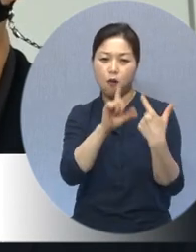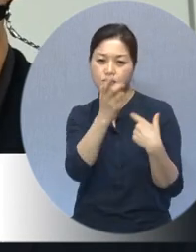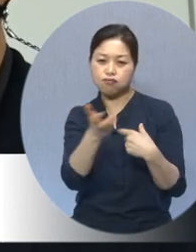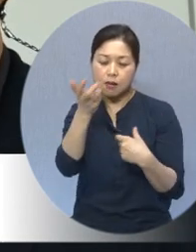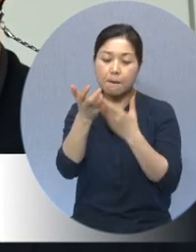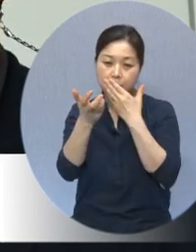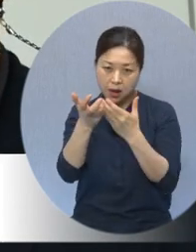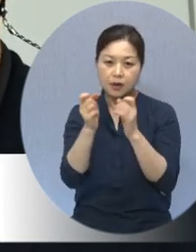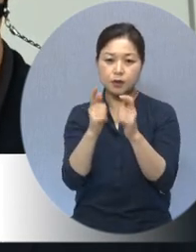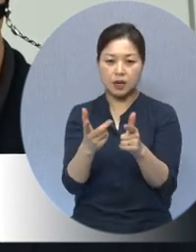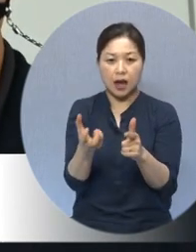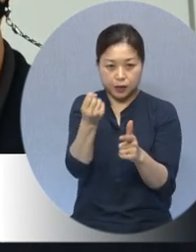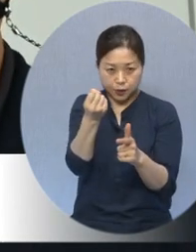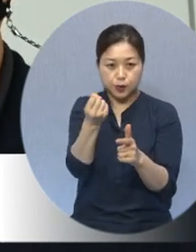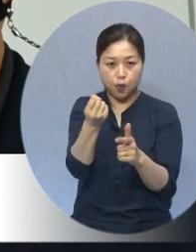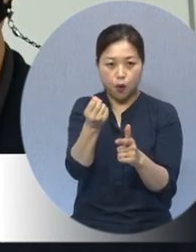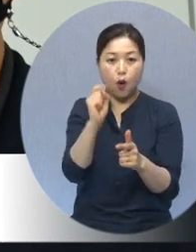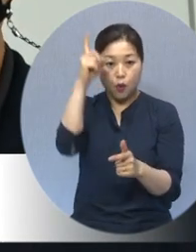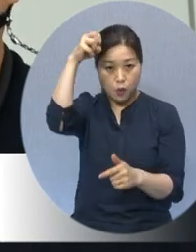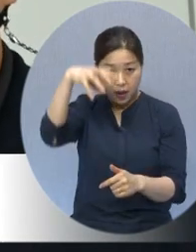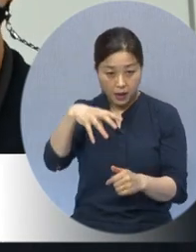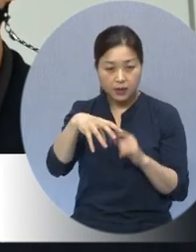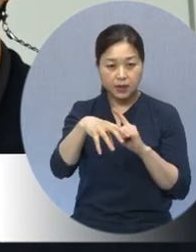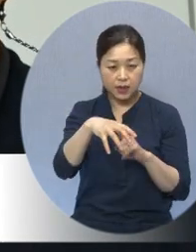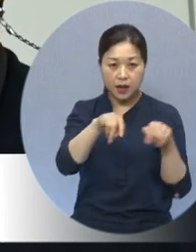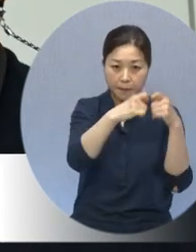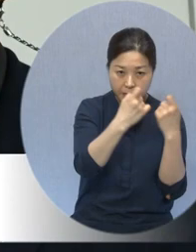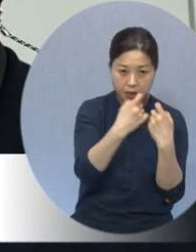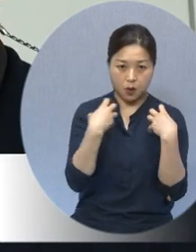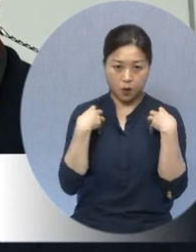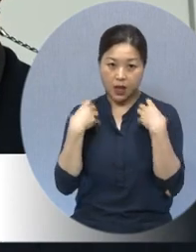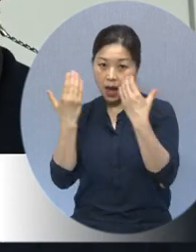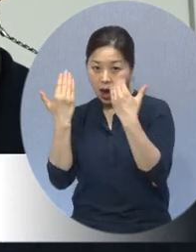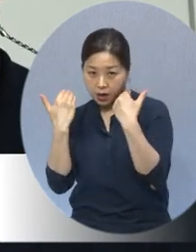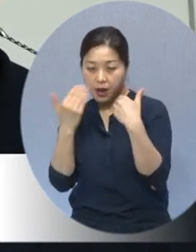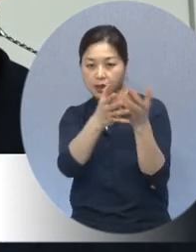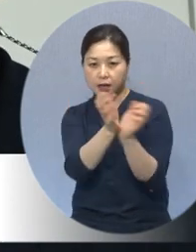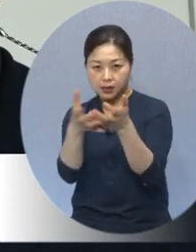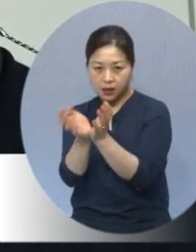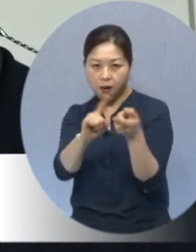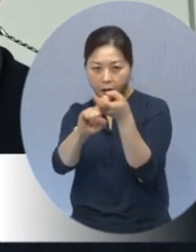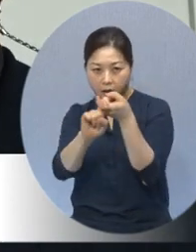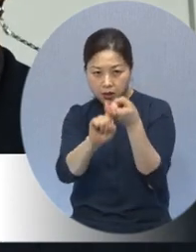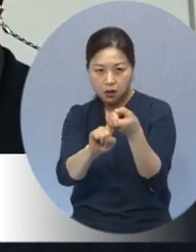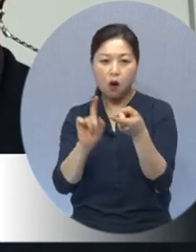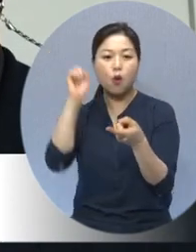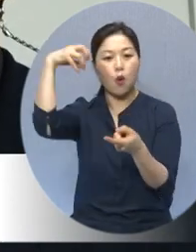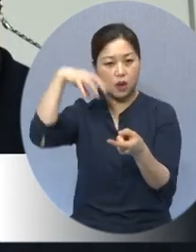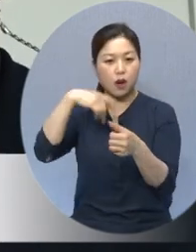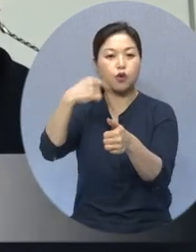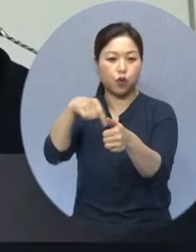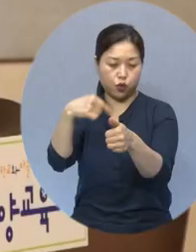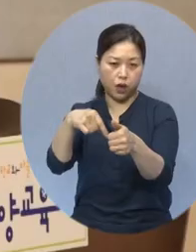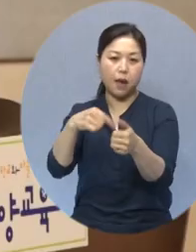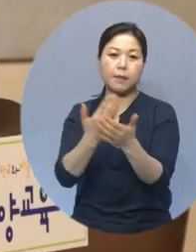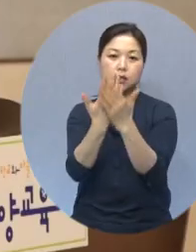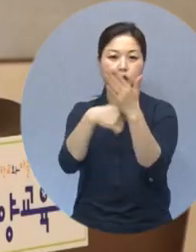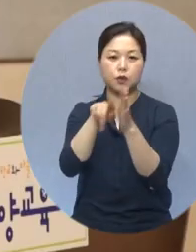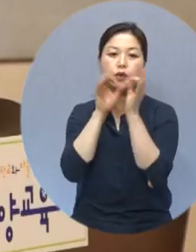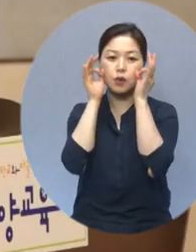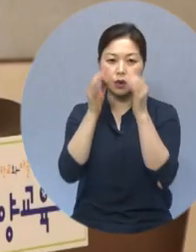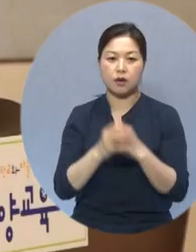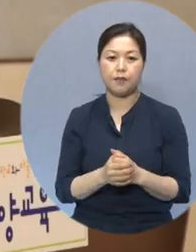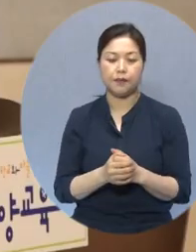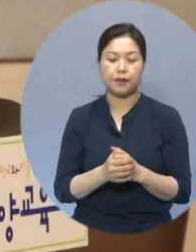성숙하는 기회로 삼고 고양시의 민관 학 단체들이 협력을 통해서 고향 교육의 발전을 위해서 함께 노력하고자 합니다.